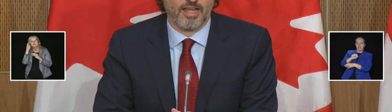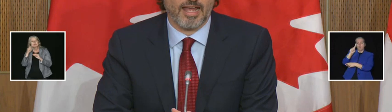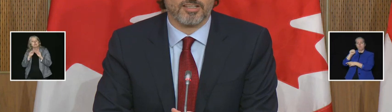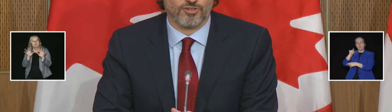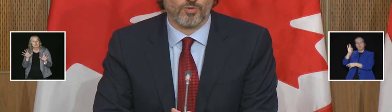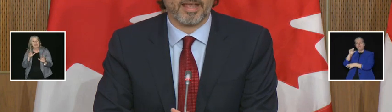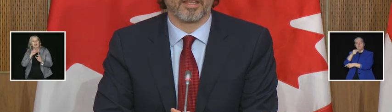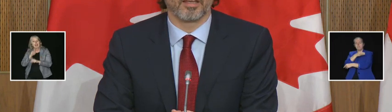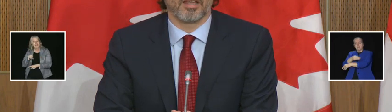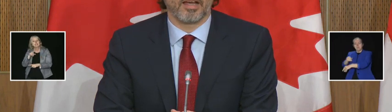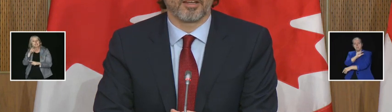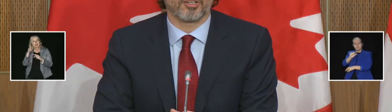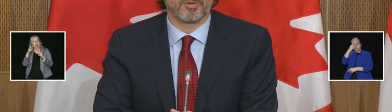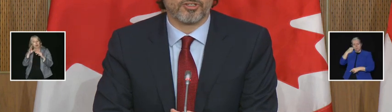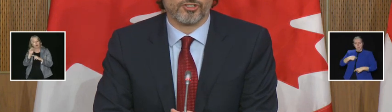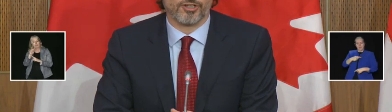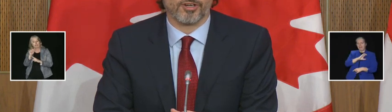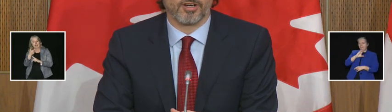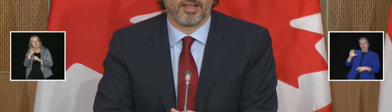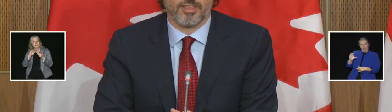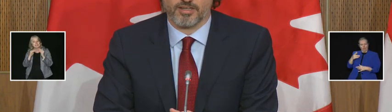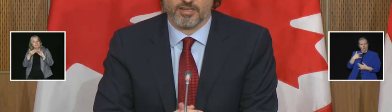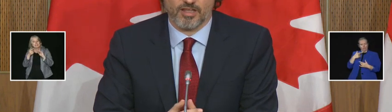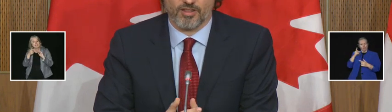the witcher